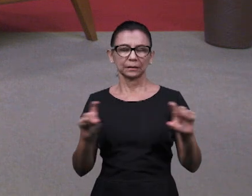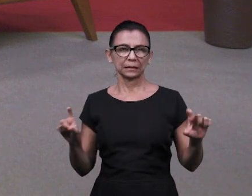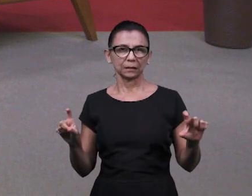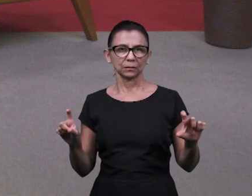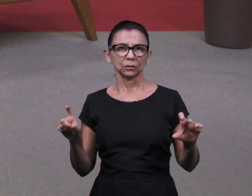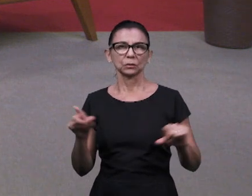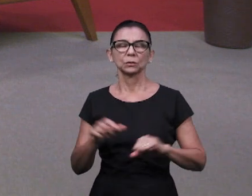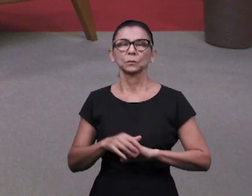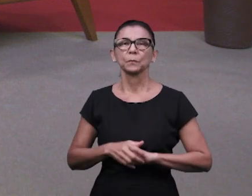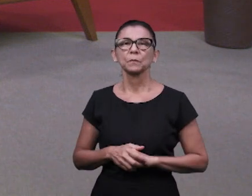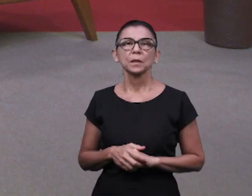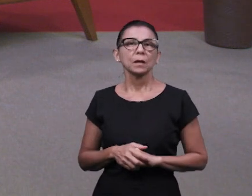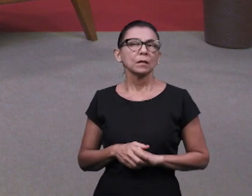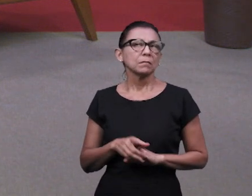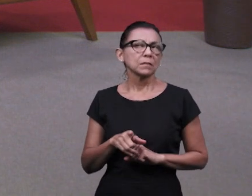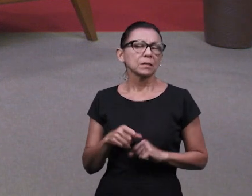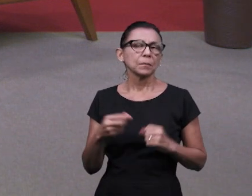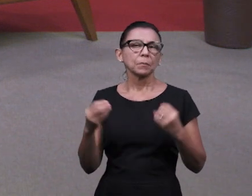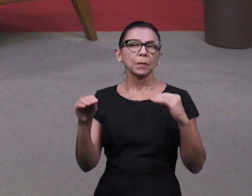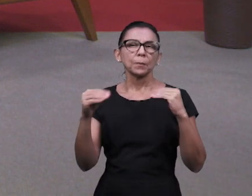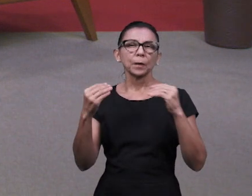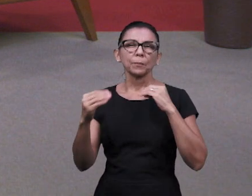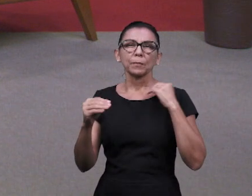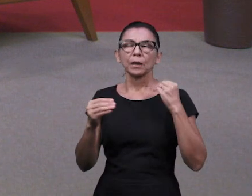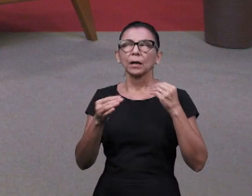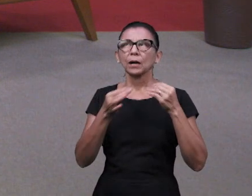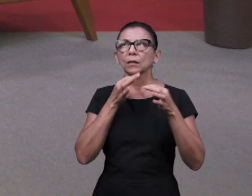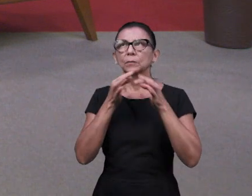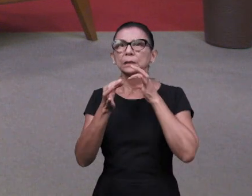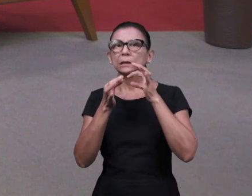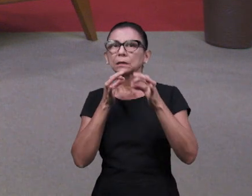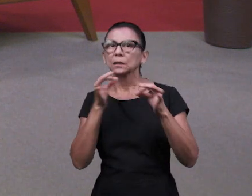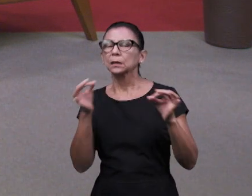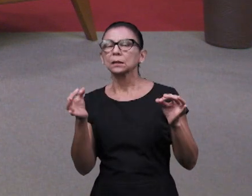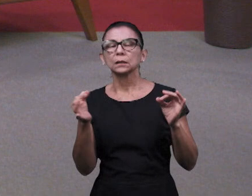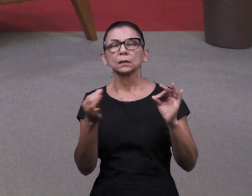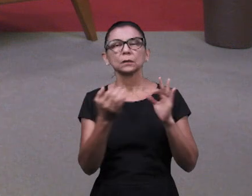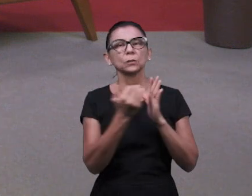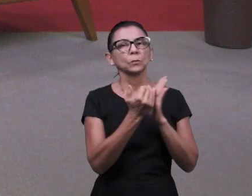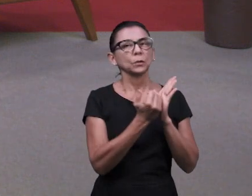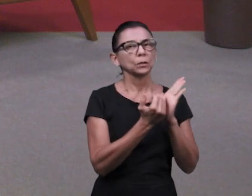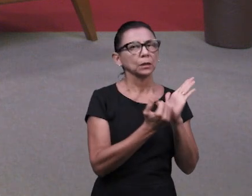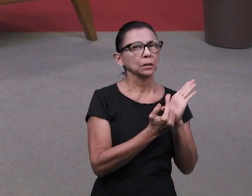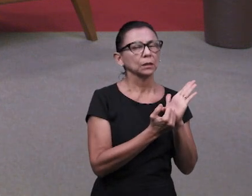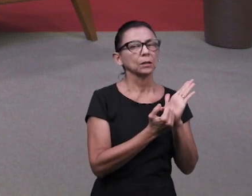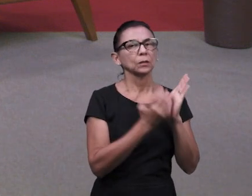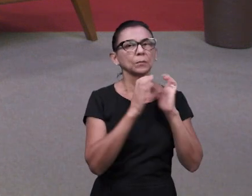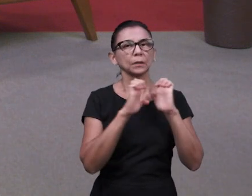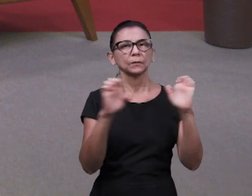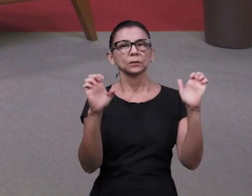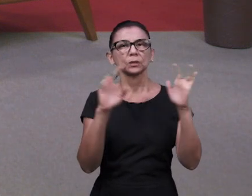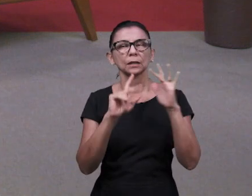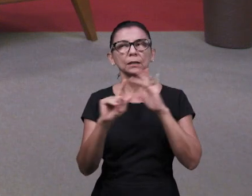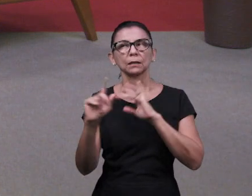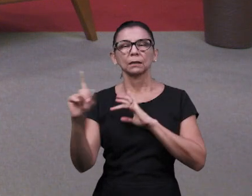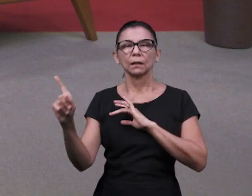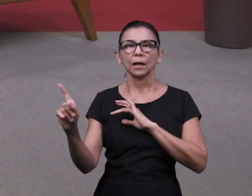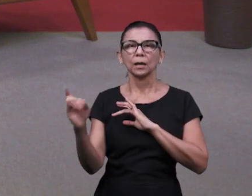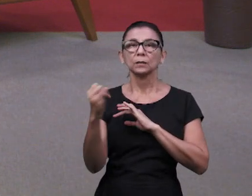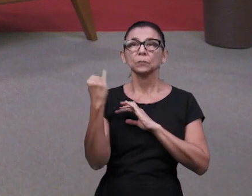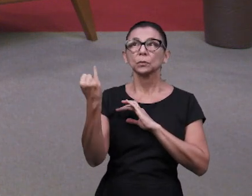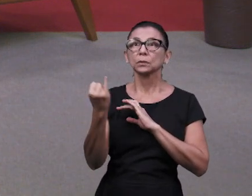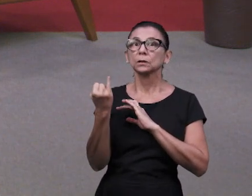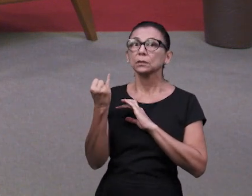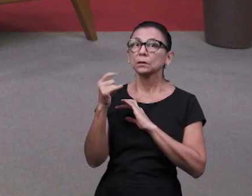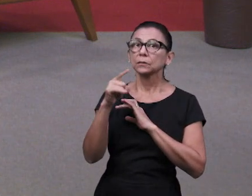Vous pouvez écrire ce que vous pensez de la programmation. Qu'est-ce que c'est le programme pour vous, pour votre famille,